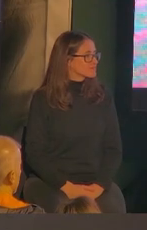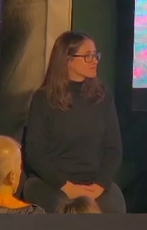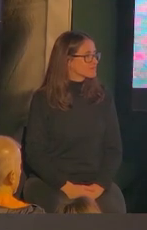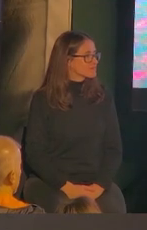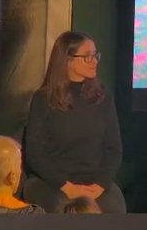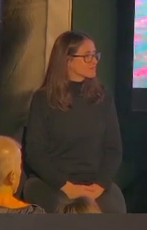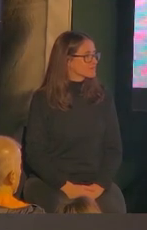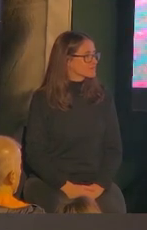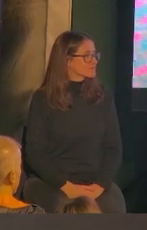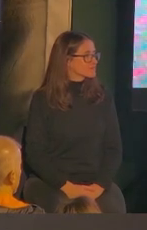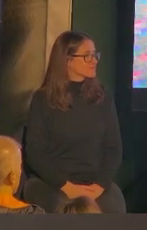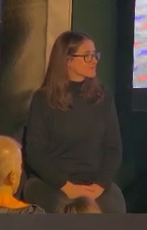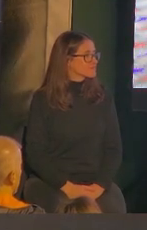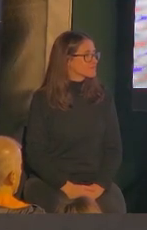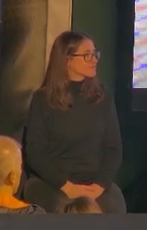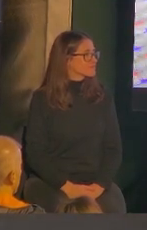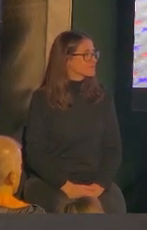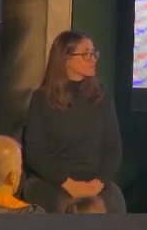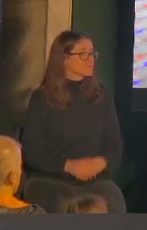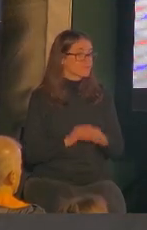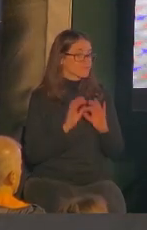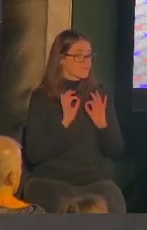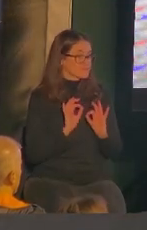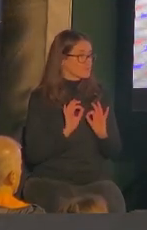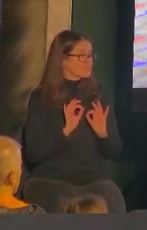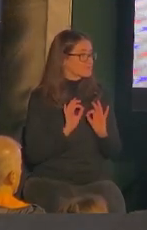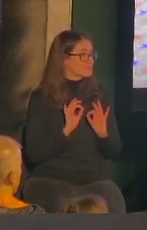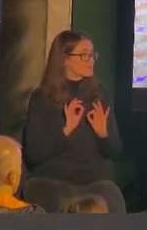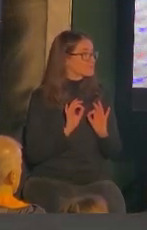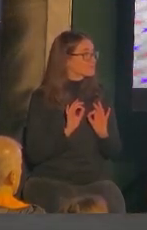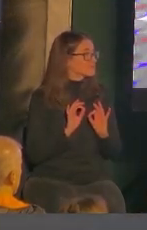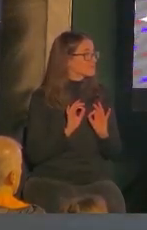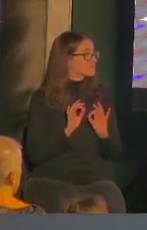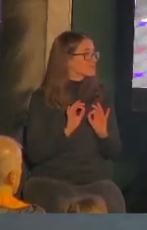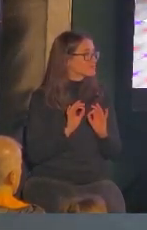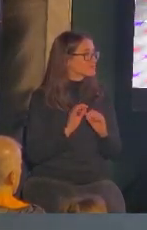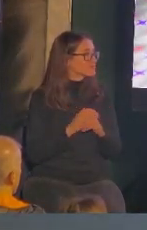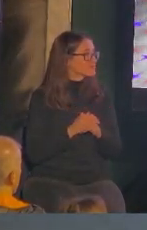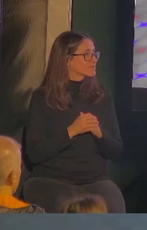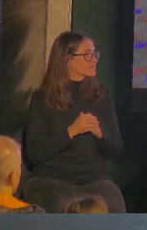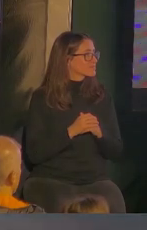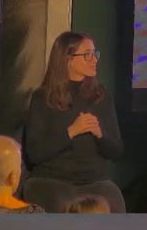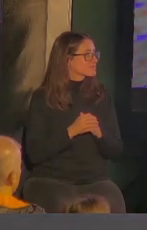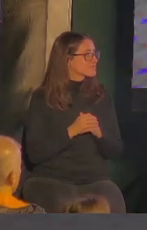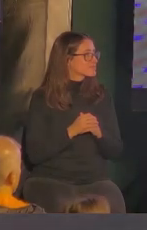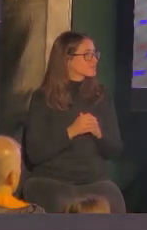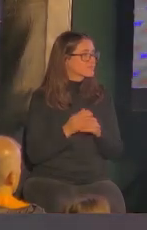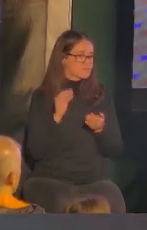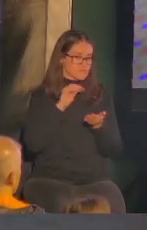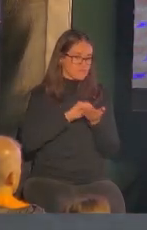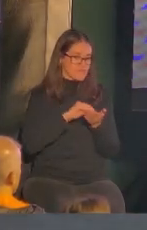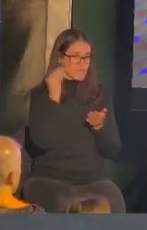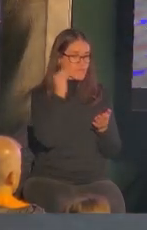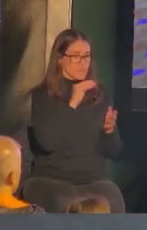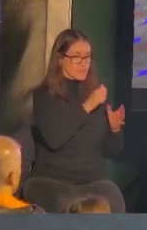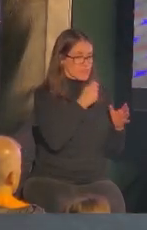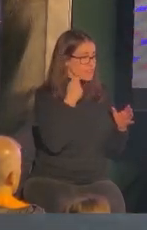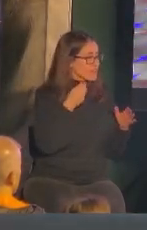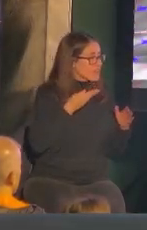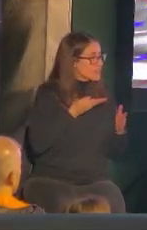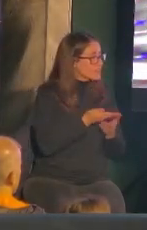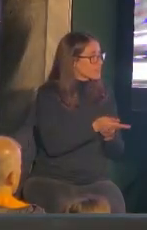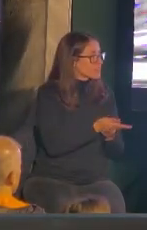Aleshores, això el que faig és tornar-ho a congelar. I el que porta